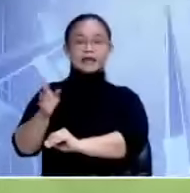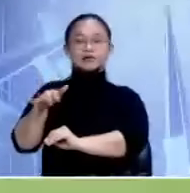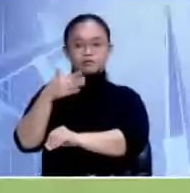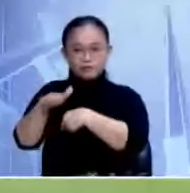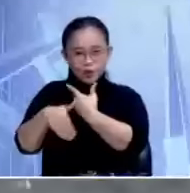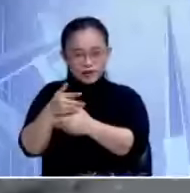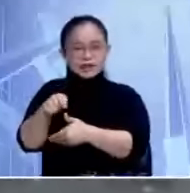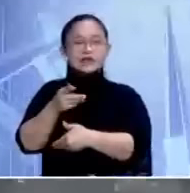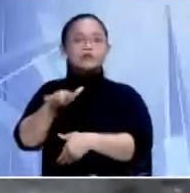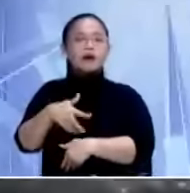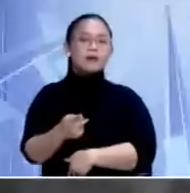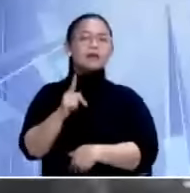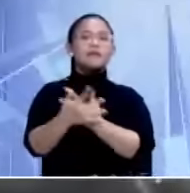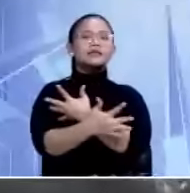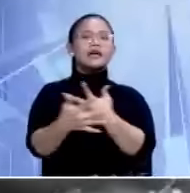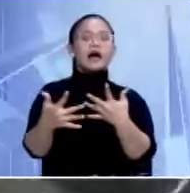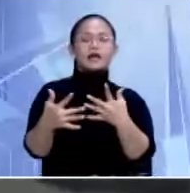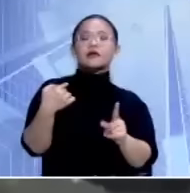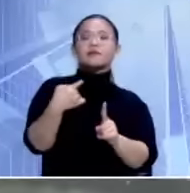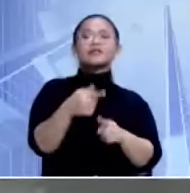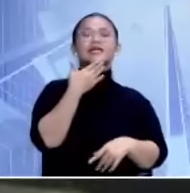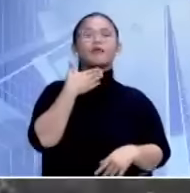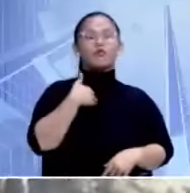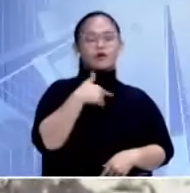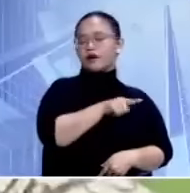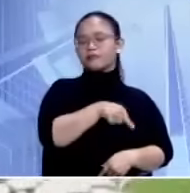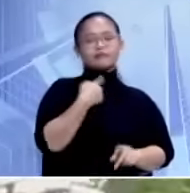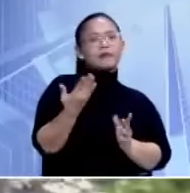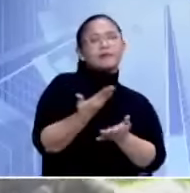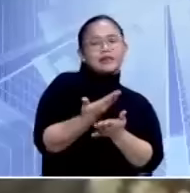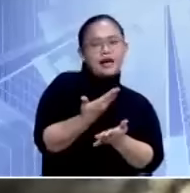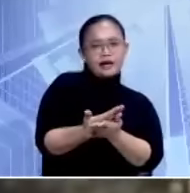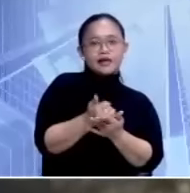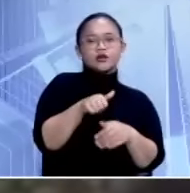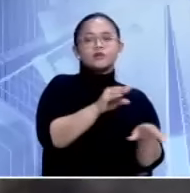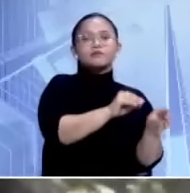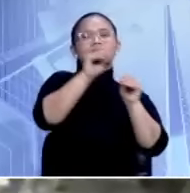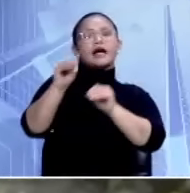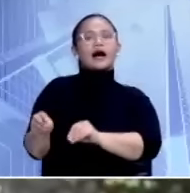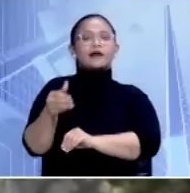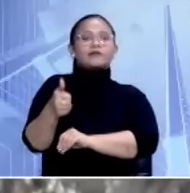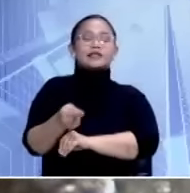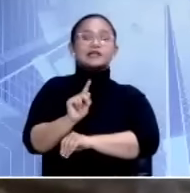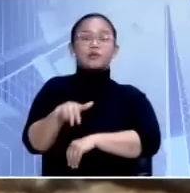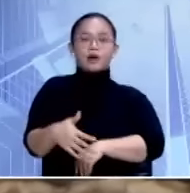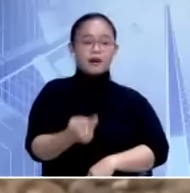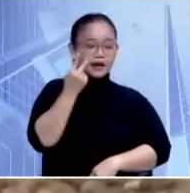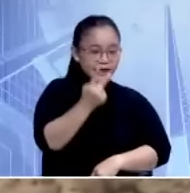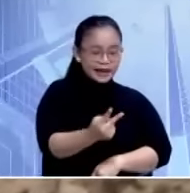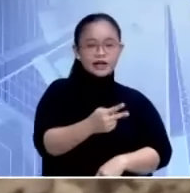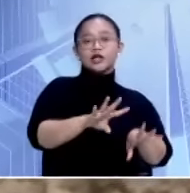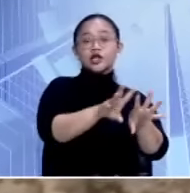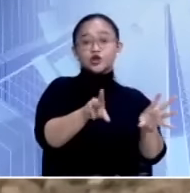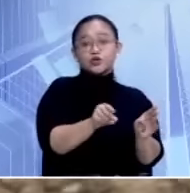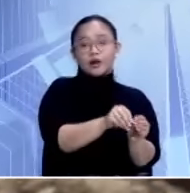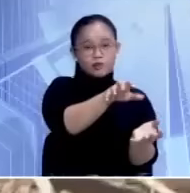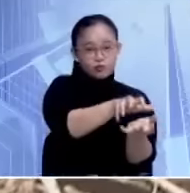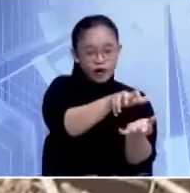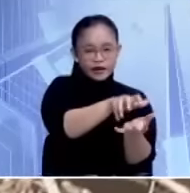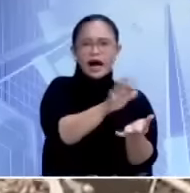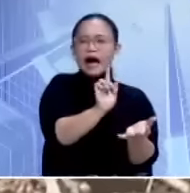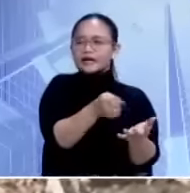Evakuasi ini setelah adanya desakan dari pemilik kolam agar buaya segera dipindahkan. Menurut pemilik kolam, jumlah buaya yang